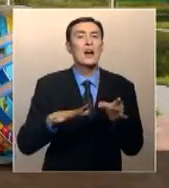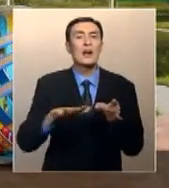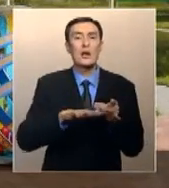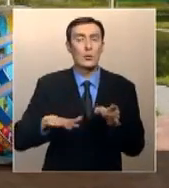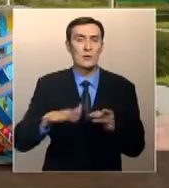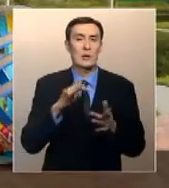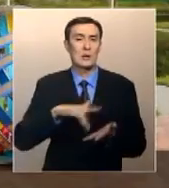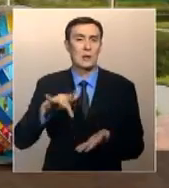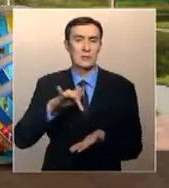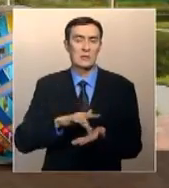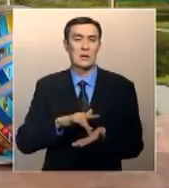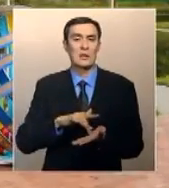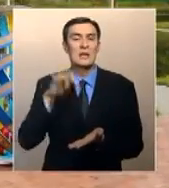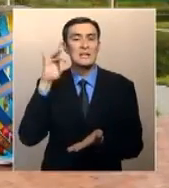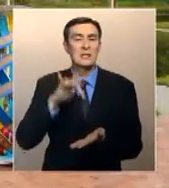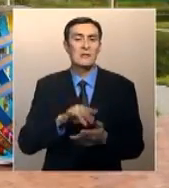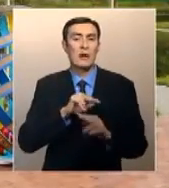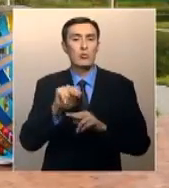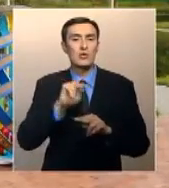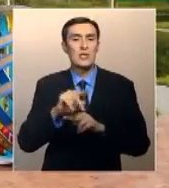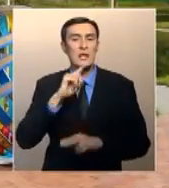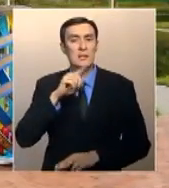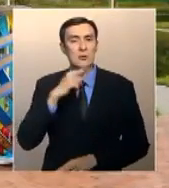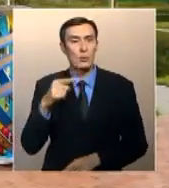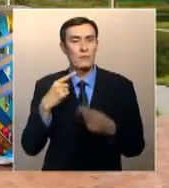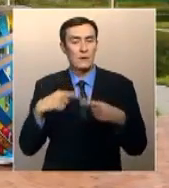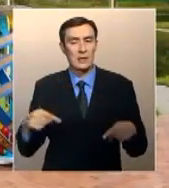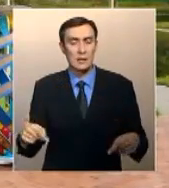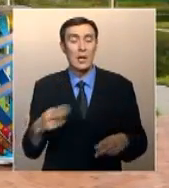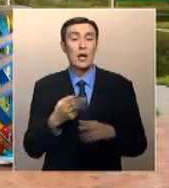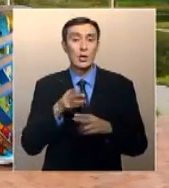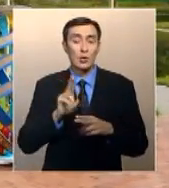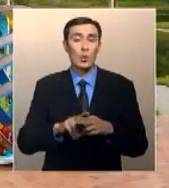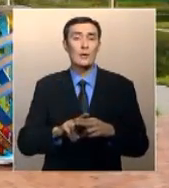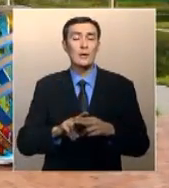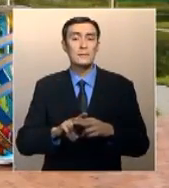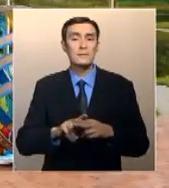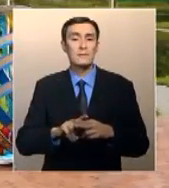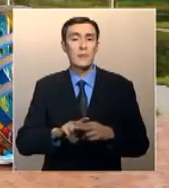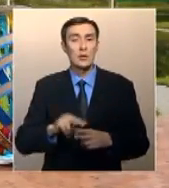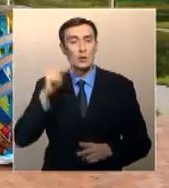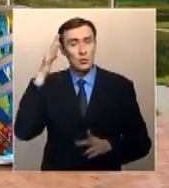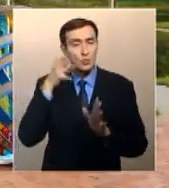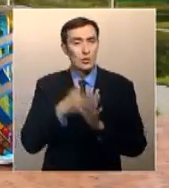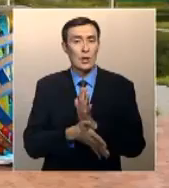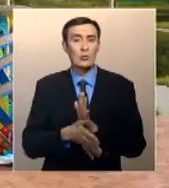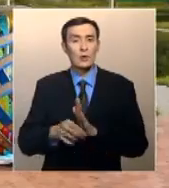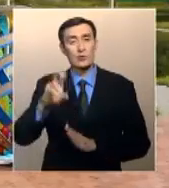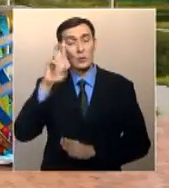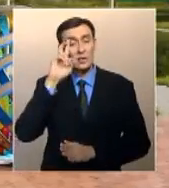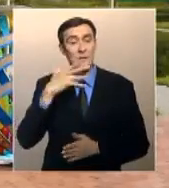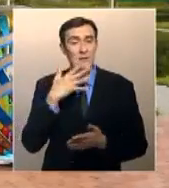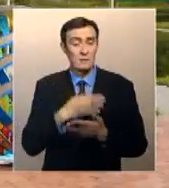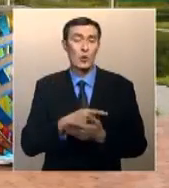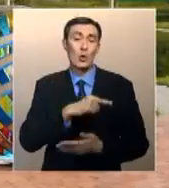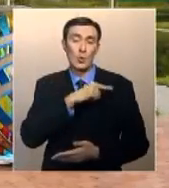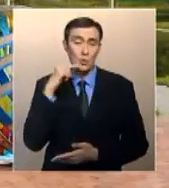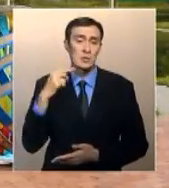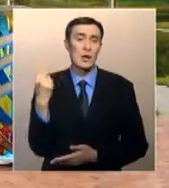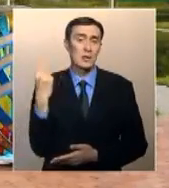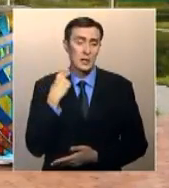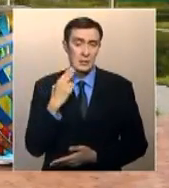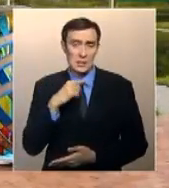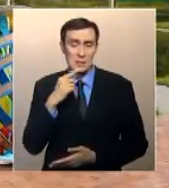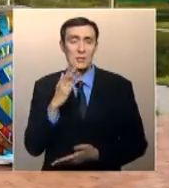городских центров обучения языков, которые изучают государственный язык, русский язык, английский